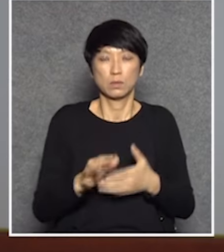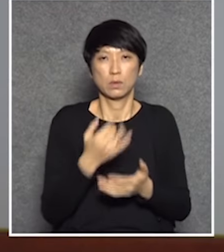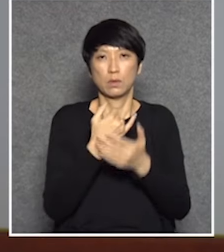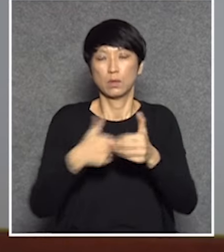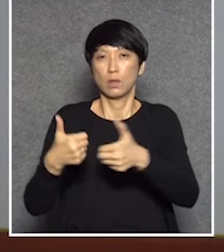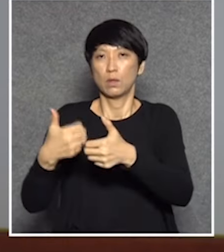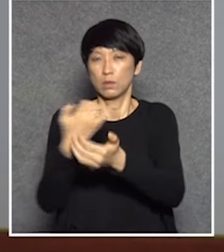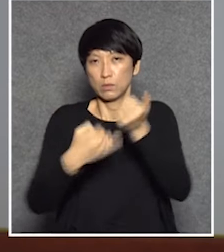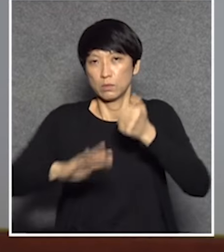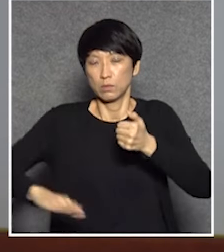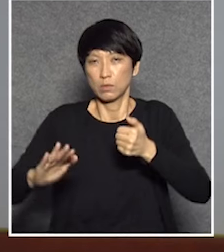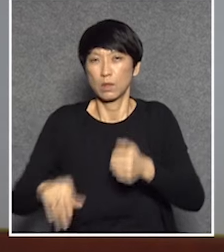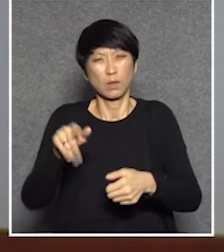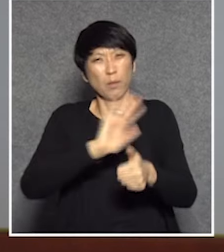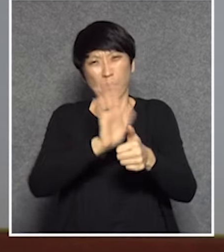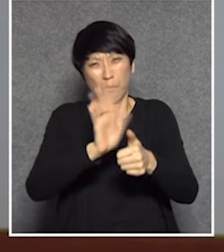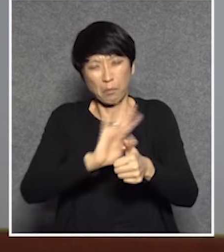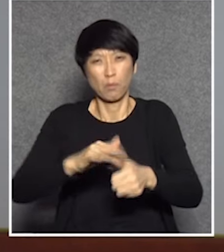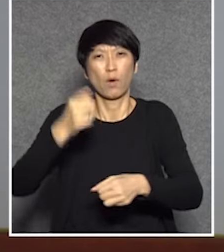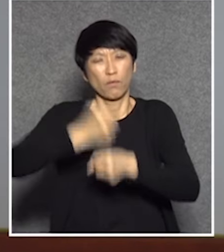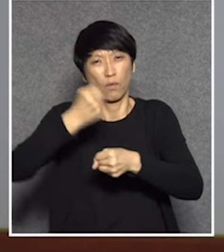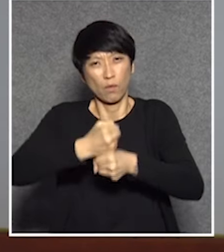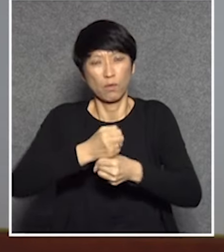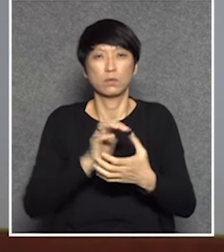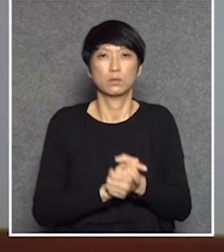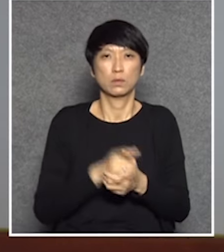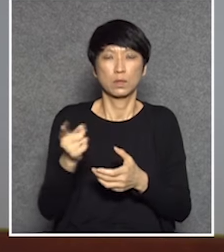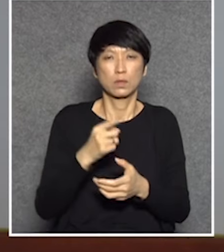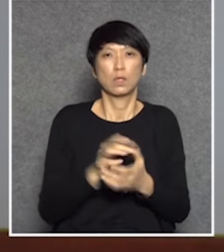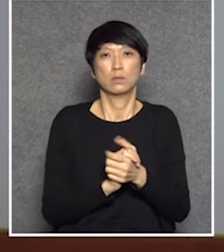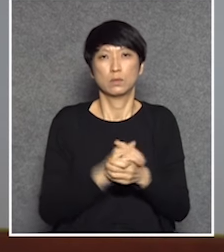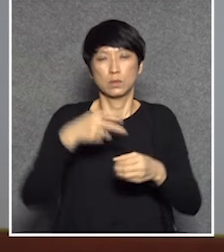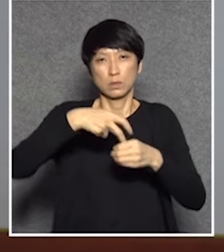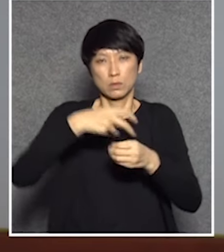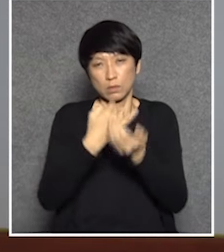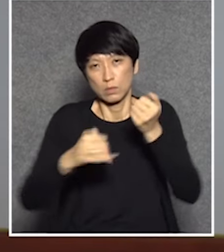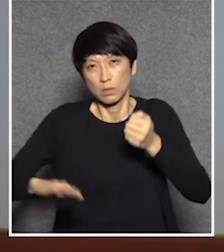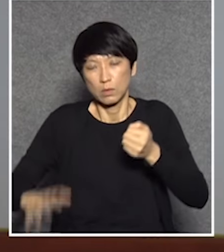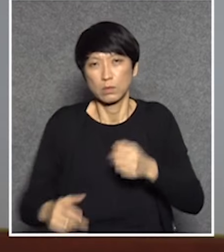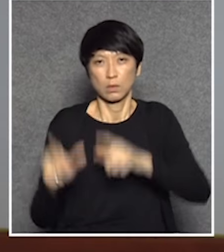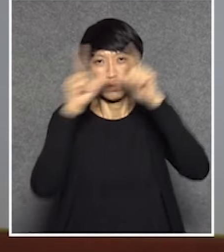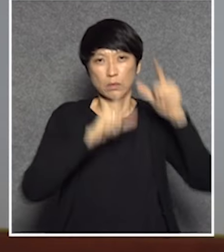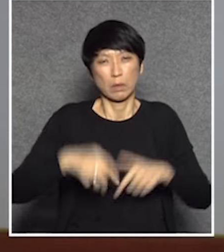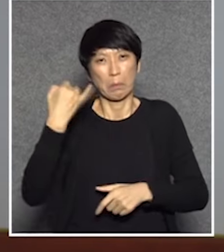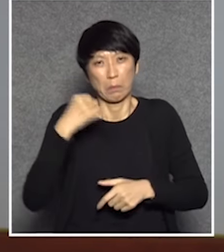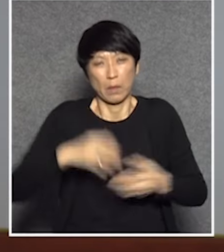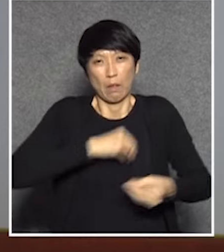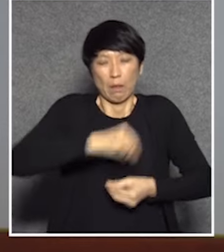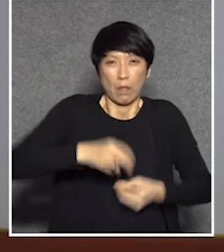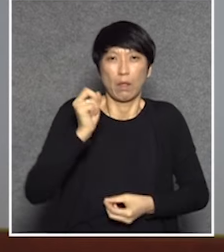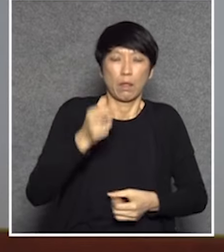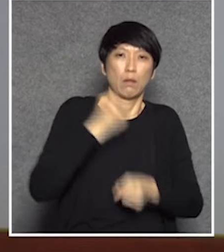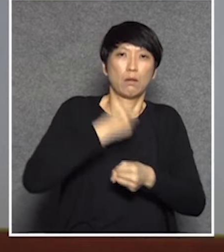不要上班，但是老婆婆说子女的生活负担重，入息不高，仍要工作，至